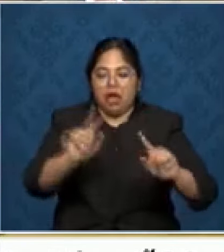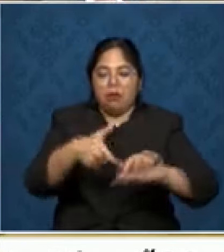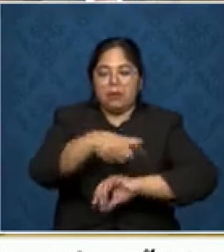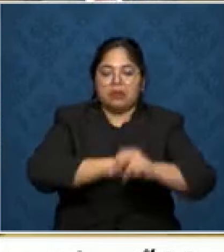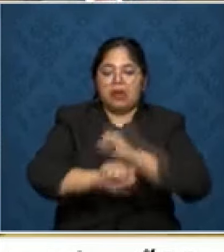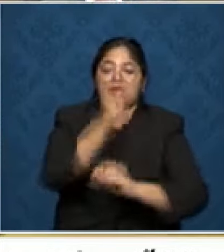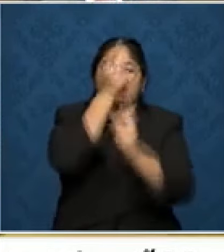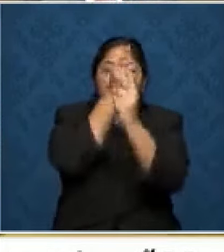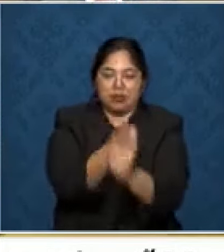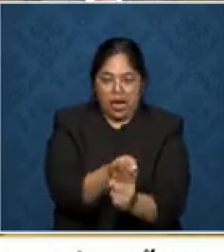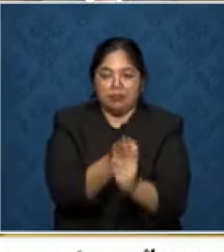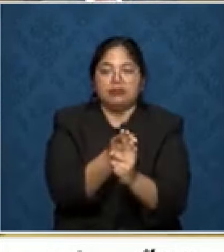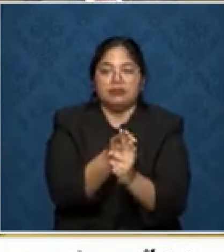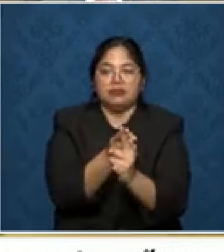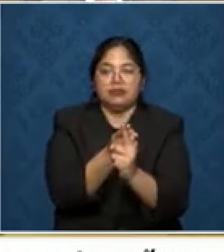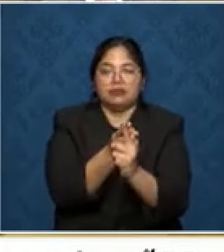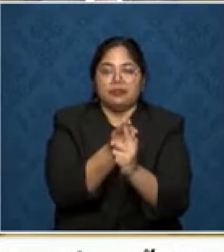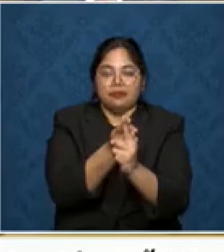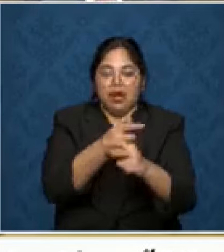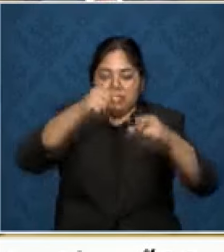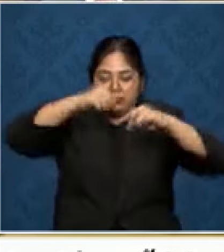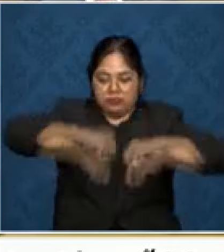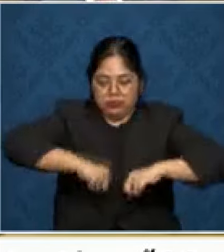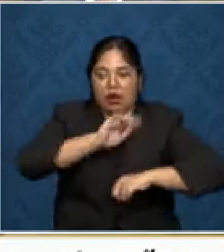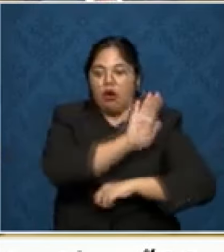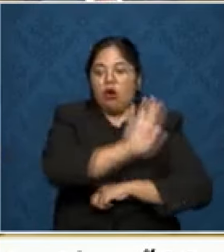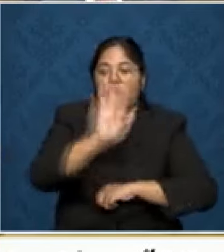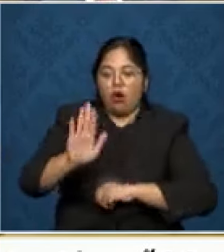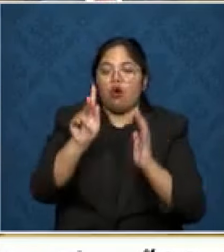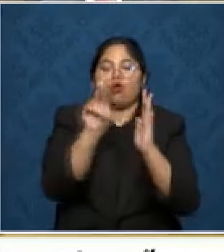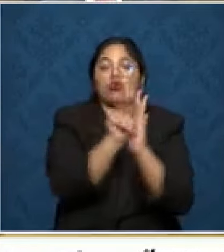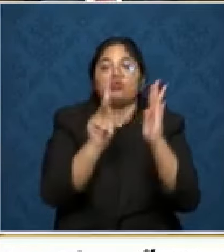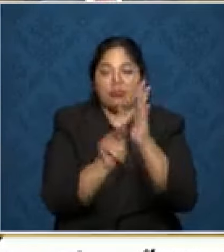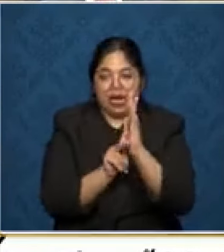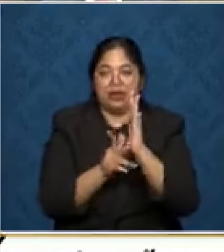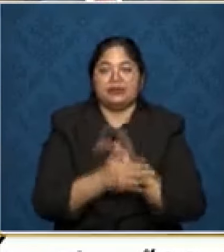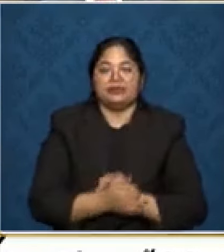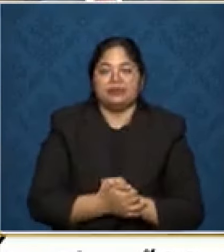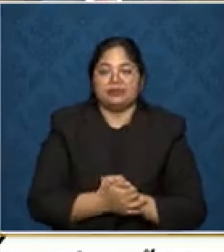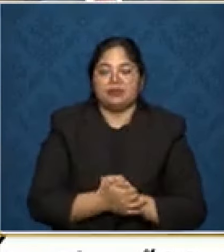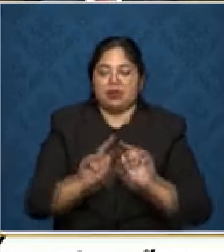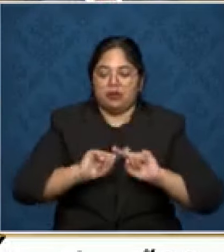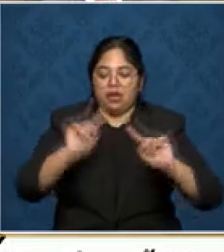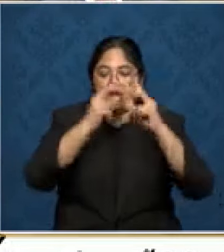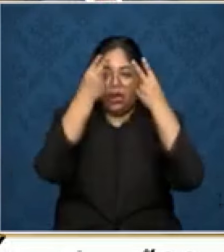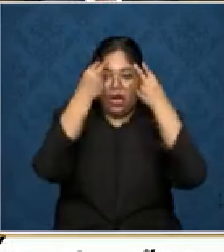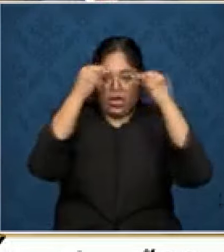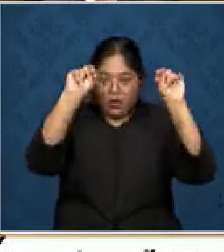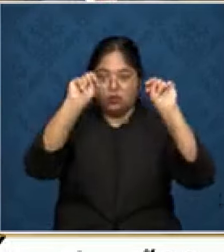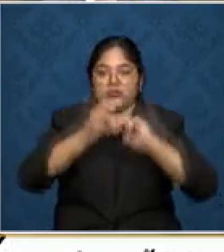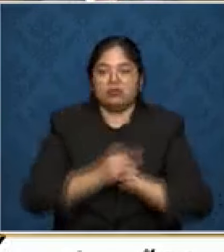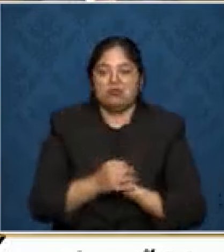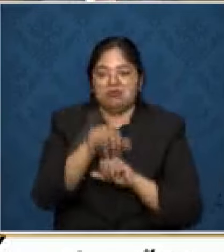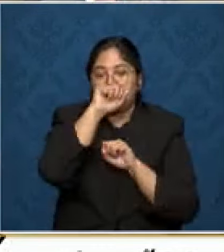ตามแนวทางมติของไตรภาคีซึ่งเป็นกฎหมายแต่ท่านนายก